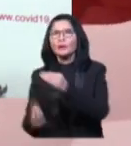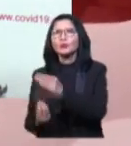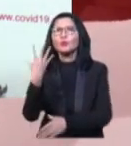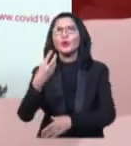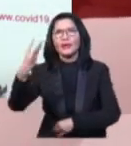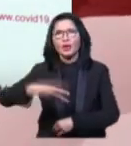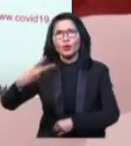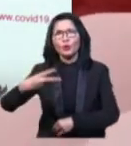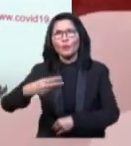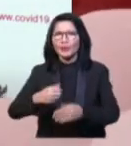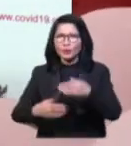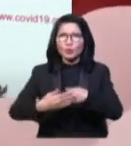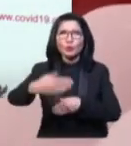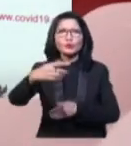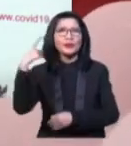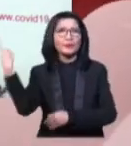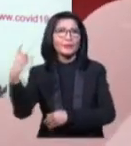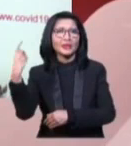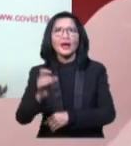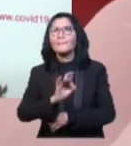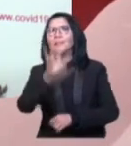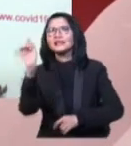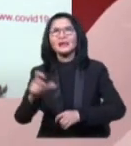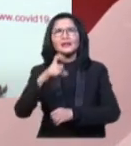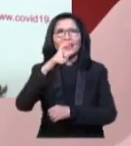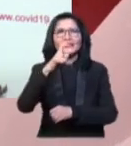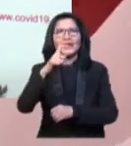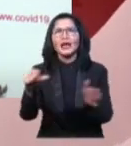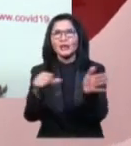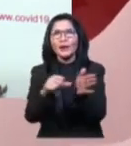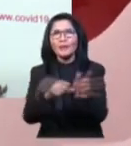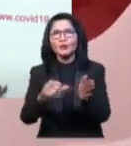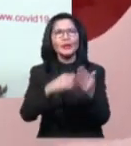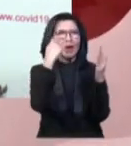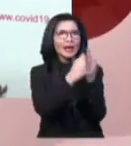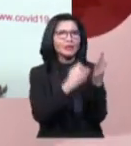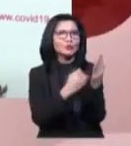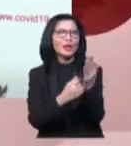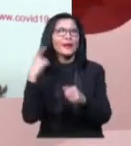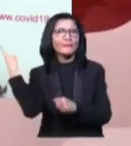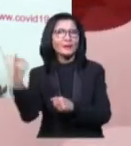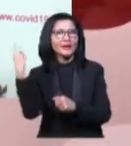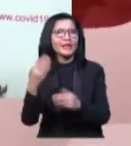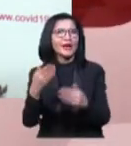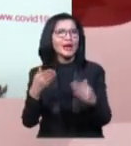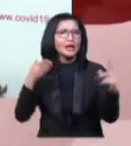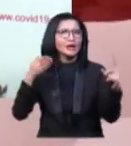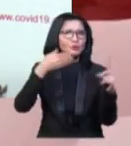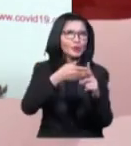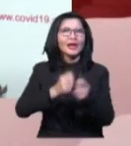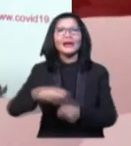Indonesia terus dilakukan pemerintah. Berbagai kemudahan atau stimulus kebijakan digelontarkan pemerintah yang bertujuan agar